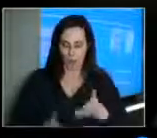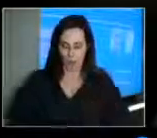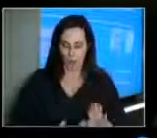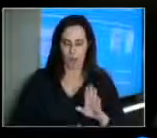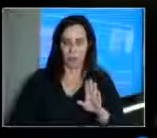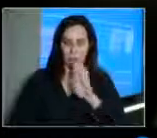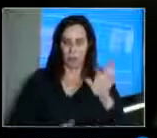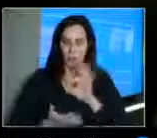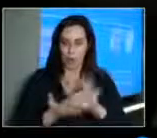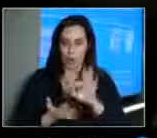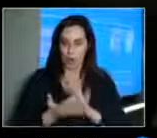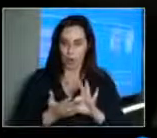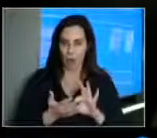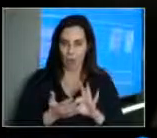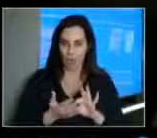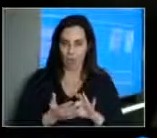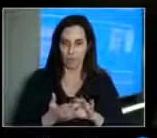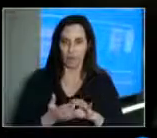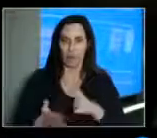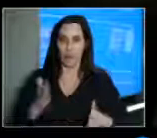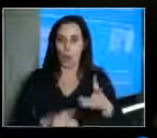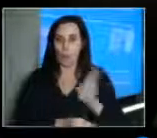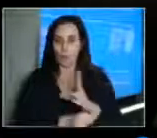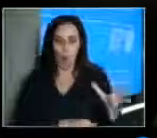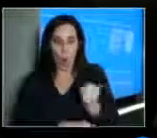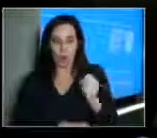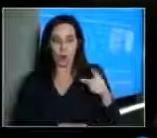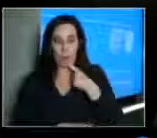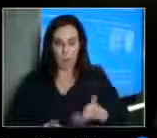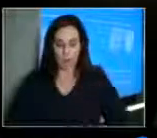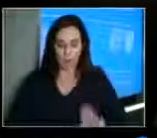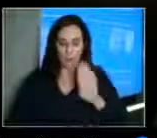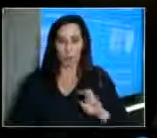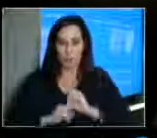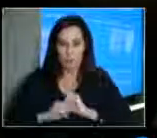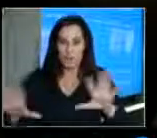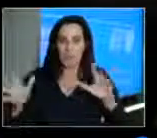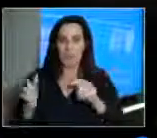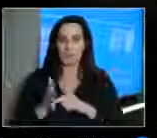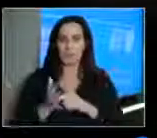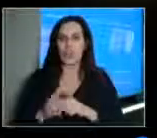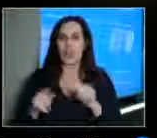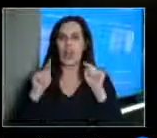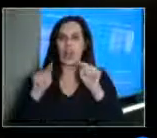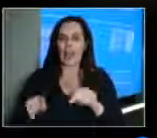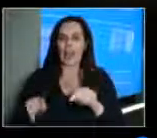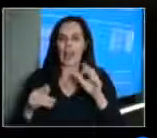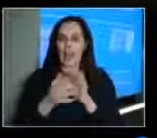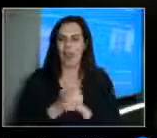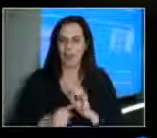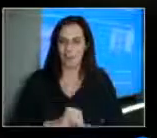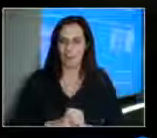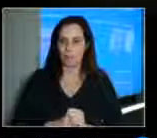בוטים פקטיביים לוקחים את הציוץ של יאיר נתניהו, והם מפיצים אותו כדי להגיע לחברים